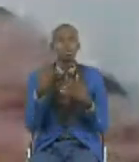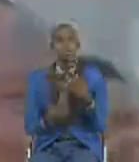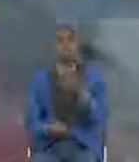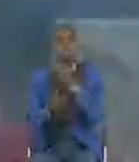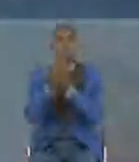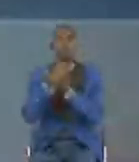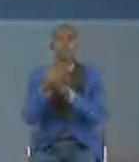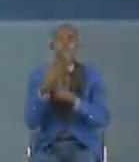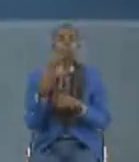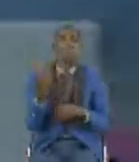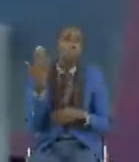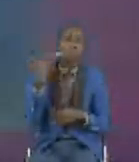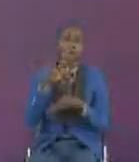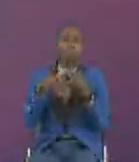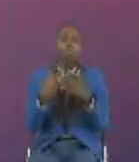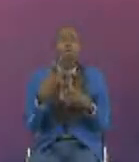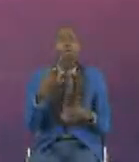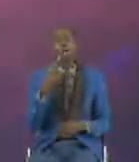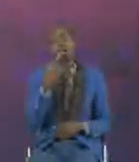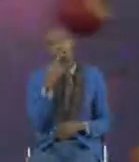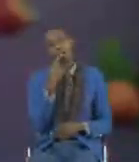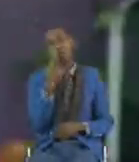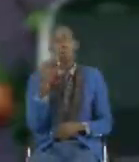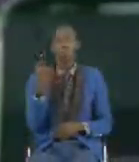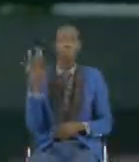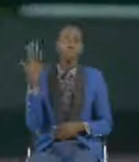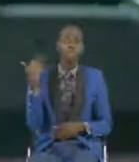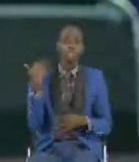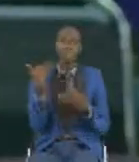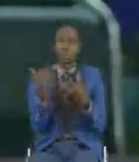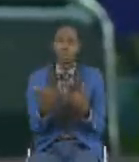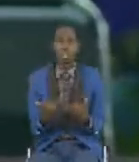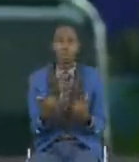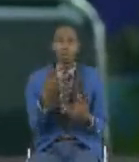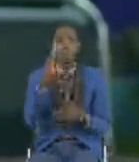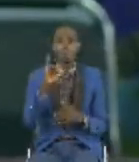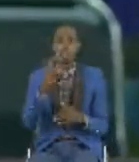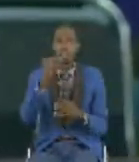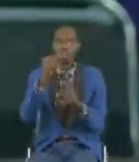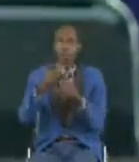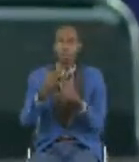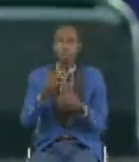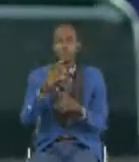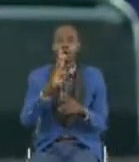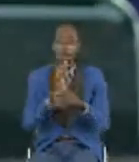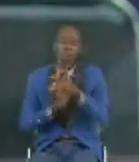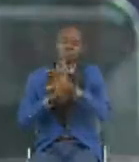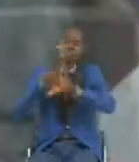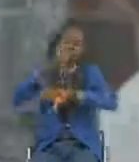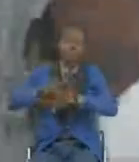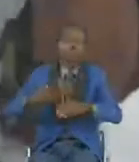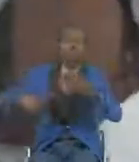passé, tous les regrets du passé. Maintenant, par la parole, vous